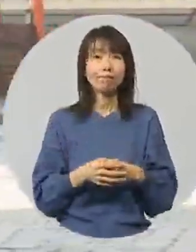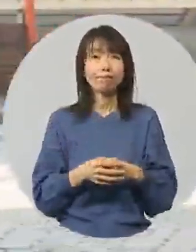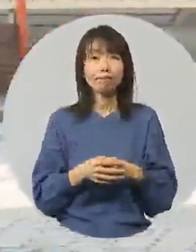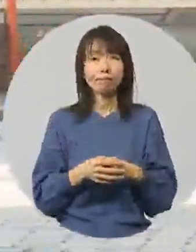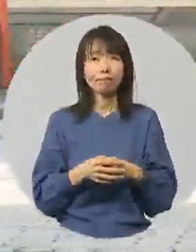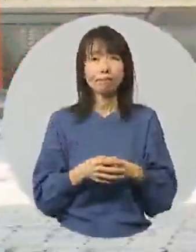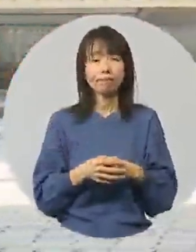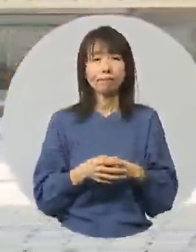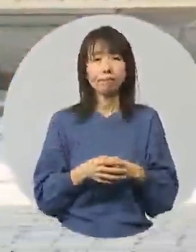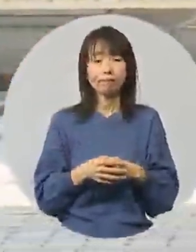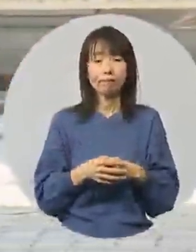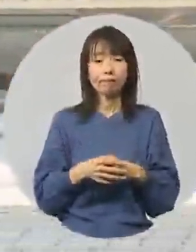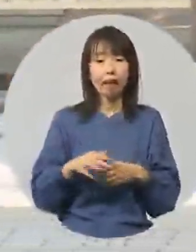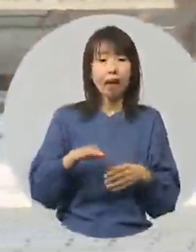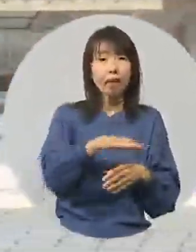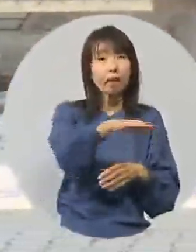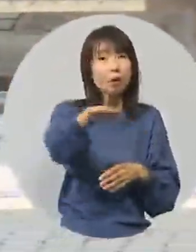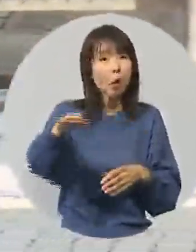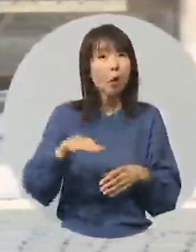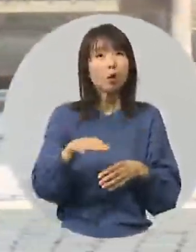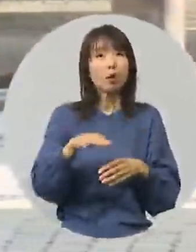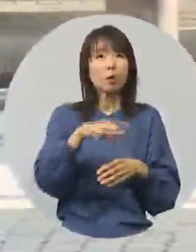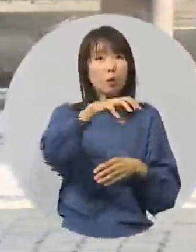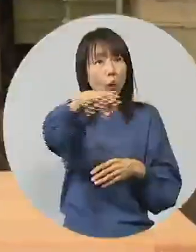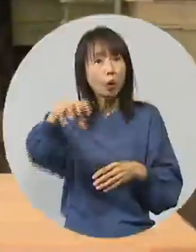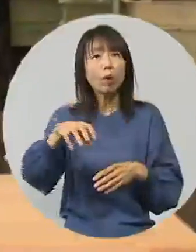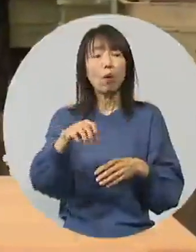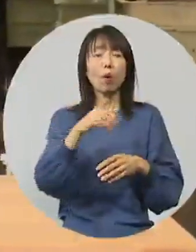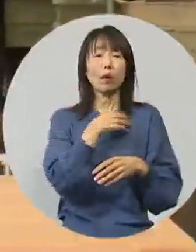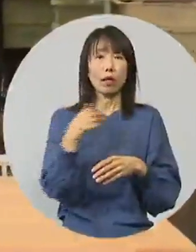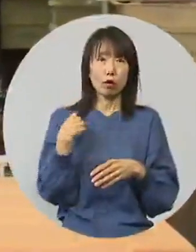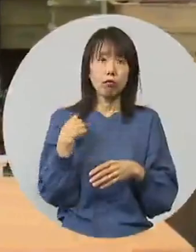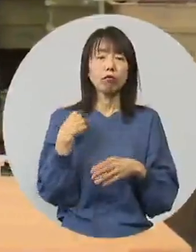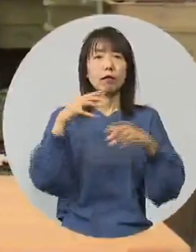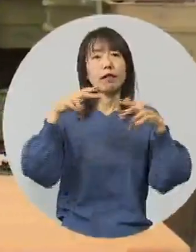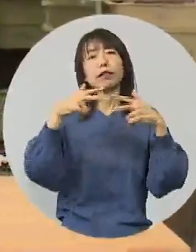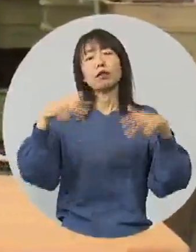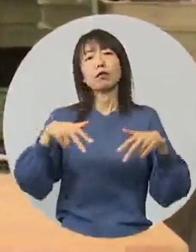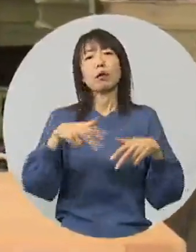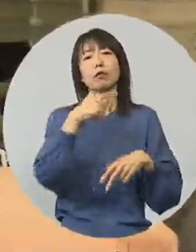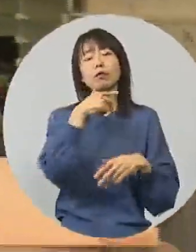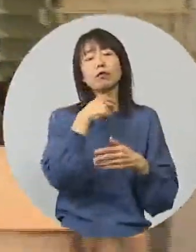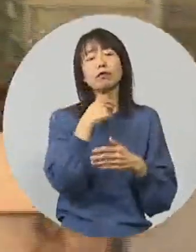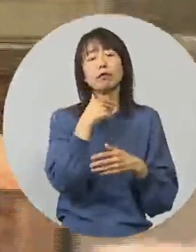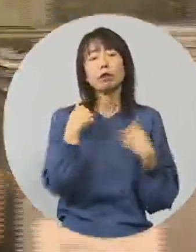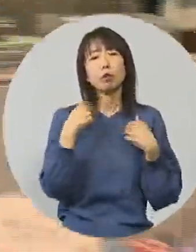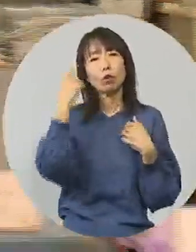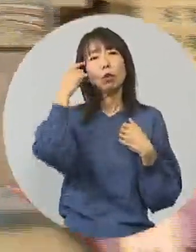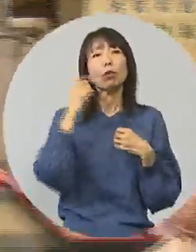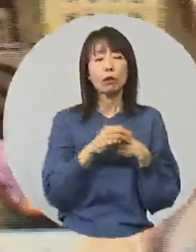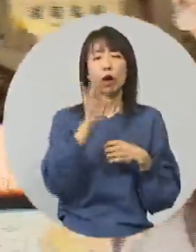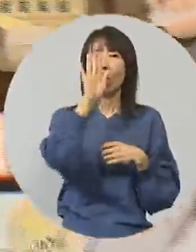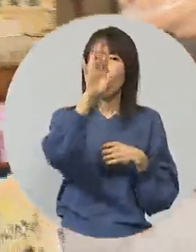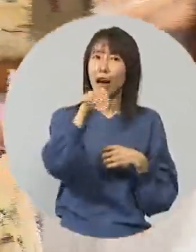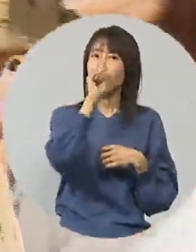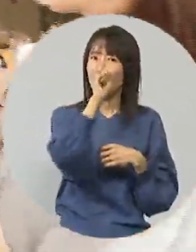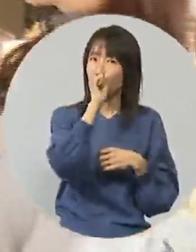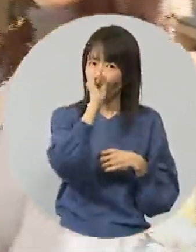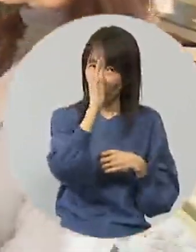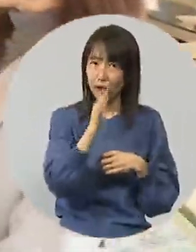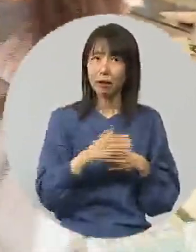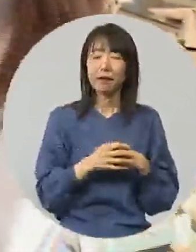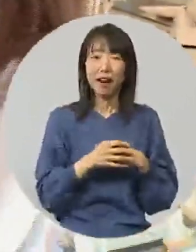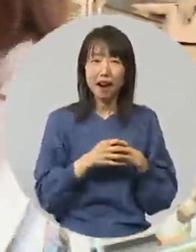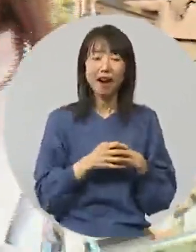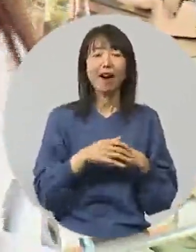地域でもできるようなシステムにしたいと思いますので、これからもよろしくお願いいたします。 うん、そうですね、イベントを通じて街